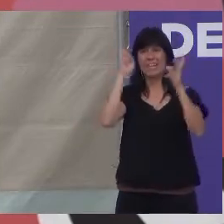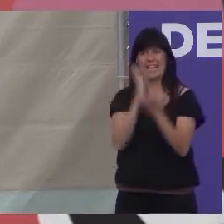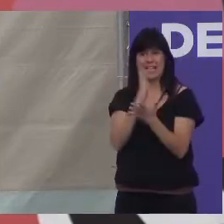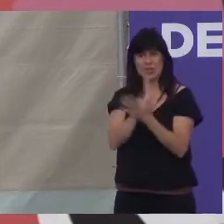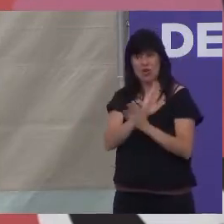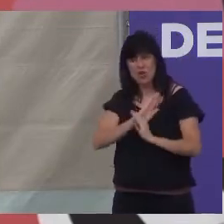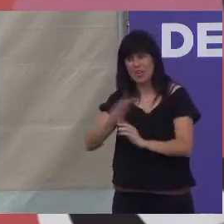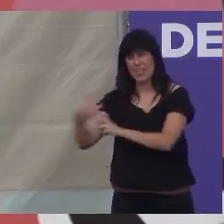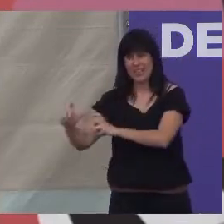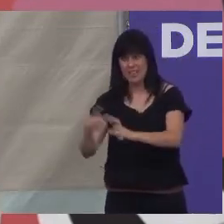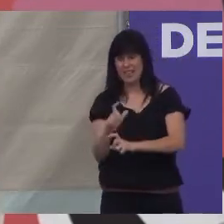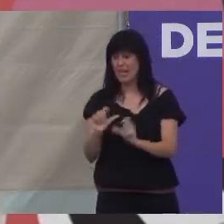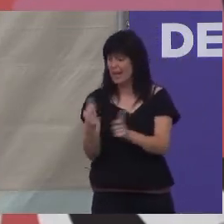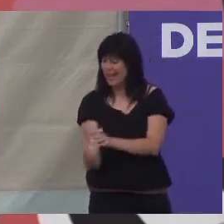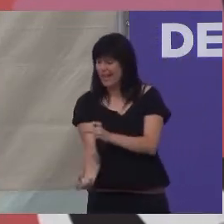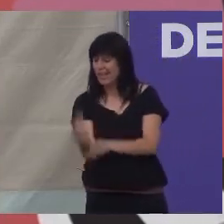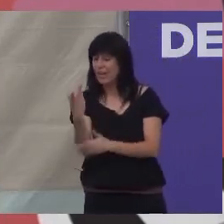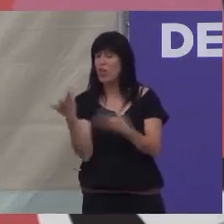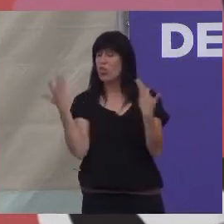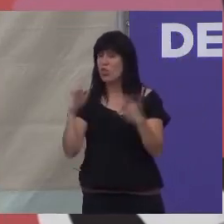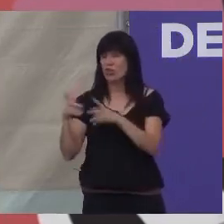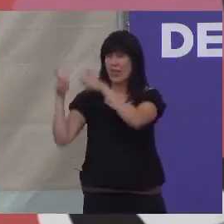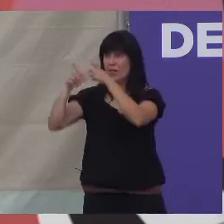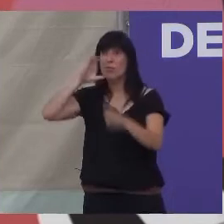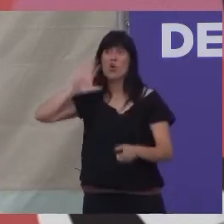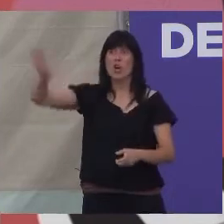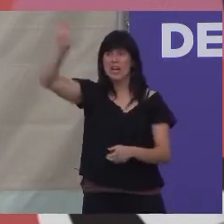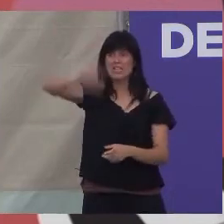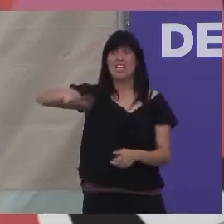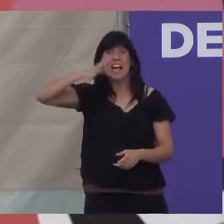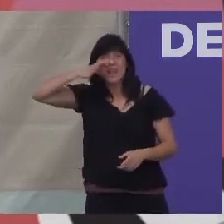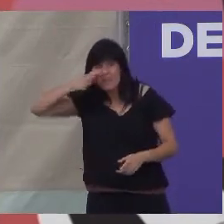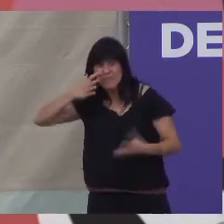va néixer dels Cercles de la Ribera i mai ha pogut veure la llum.